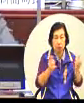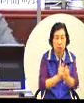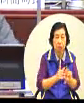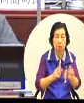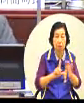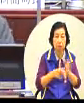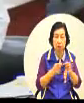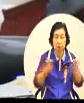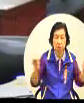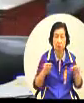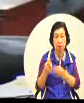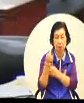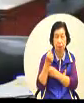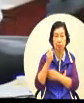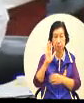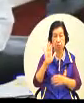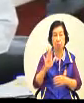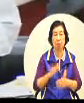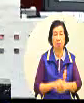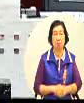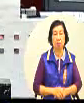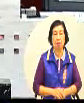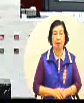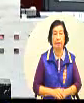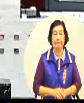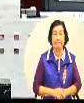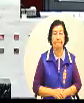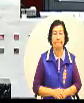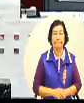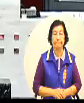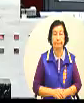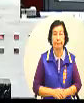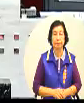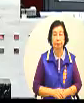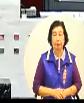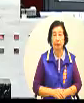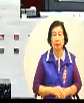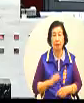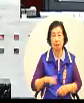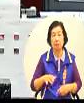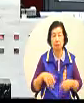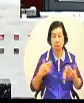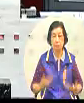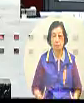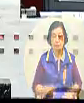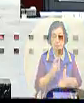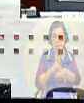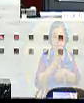好，好，执行完毕，休息10分钟。